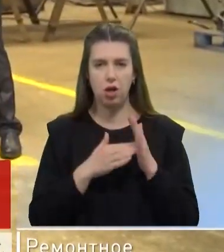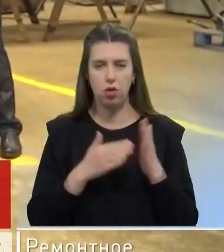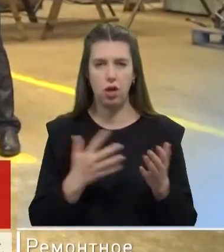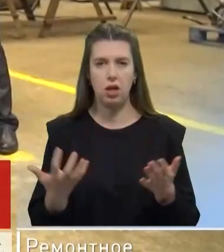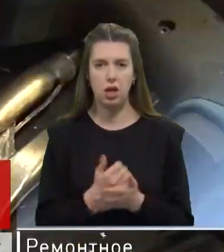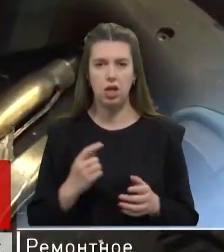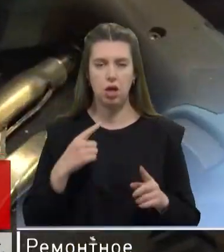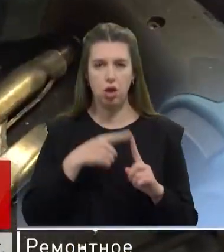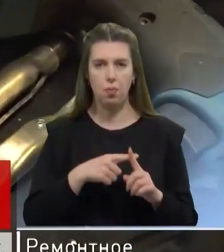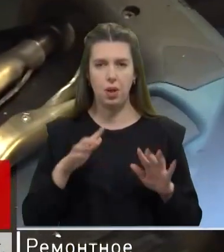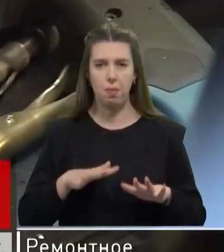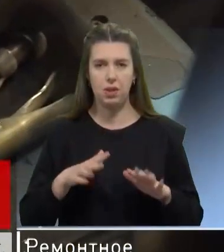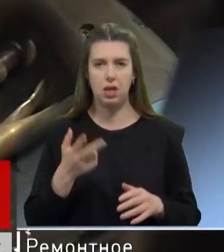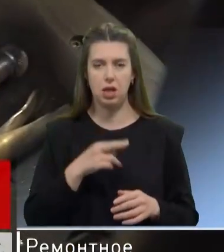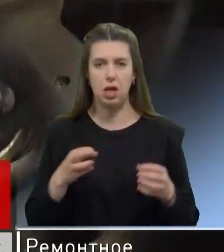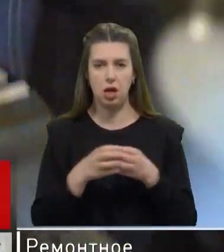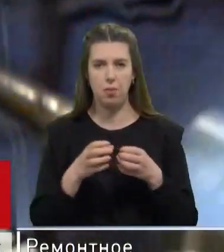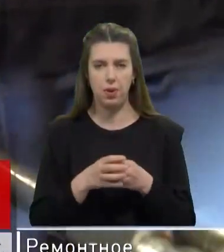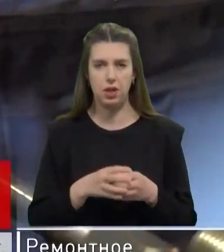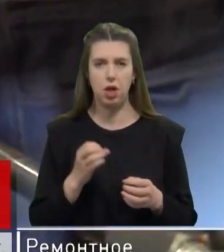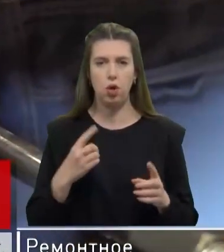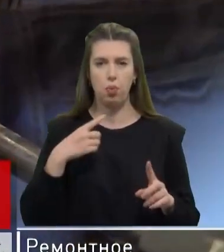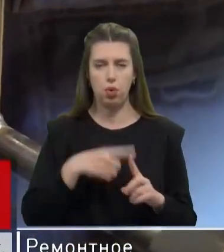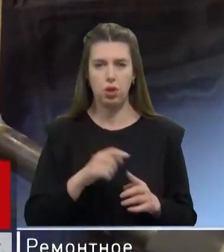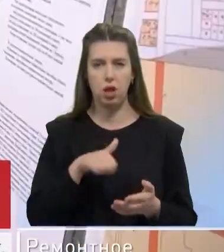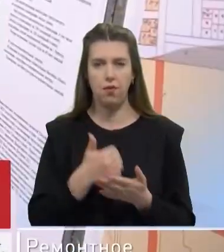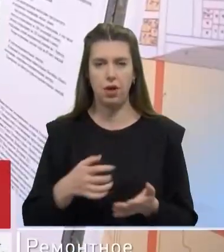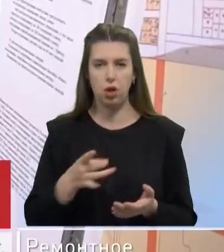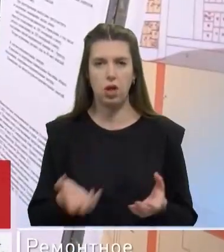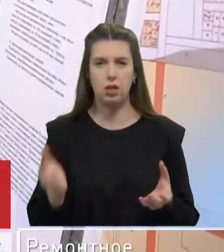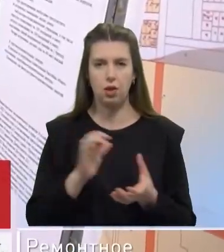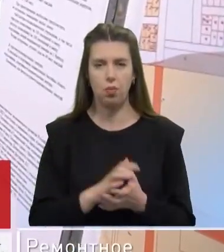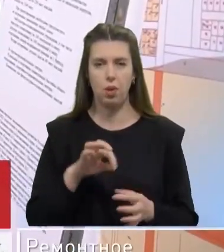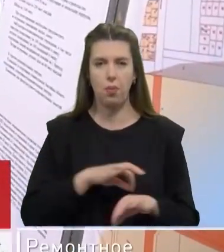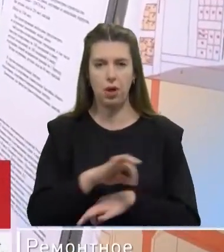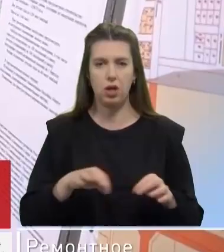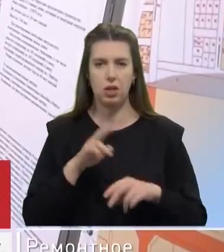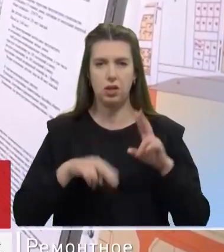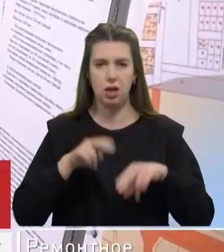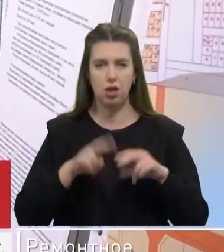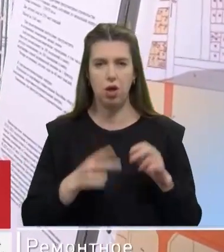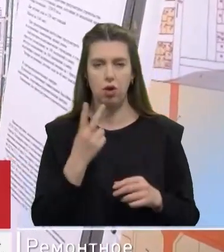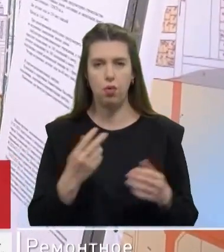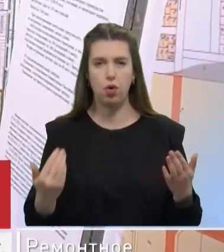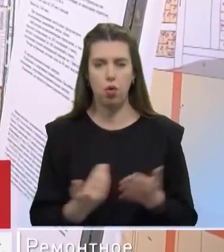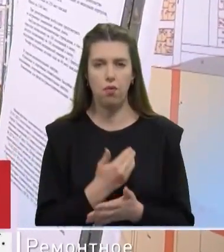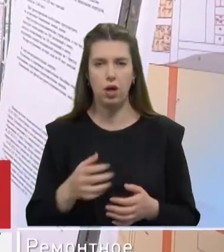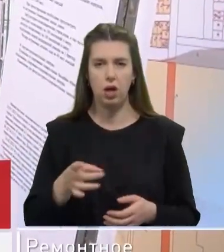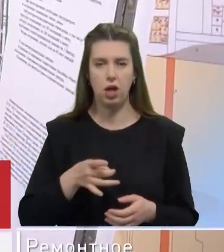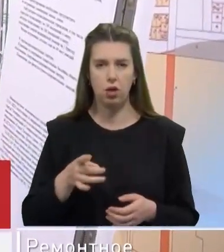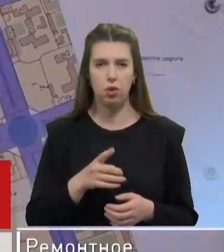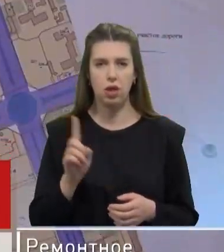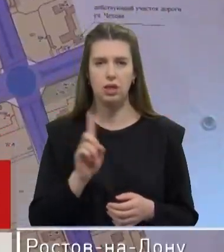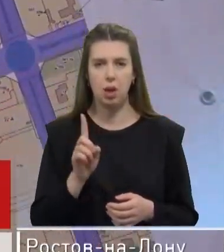найти дополнительные помещения для компании. Помимо этого, глава региона ознакомился с проектом строительства двух новых микрорайонов